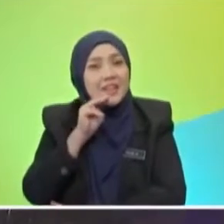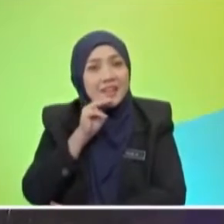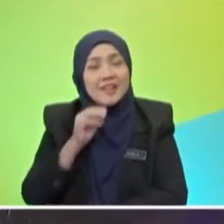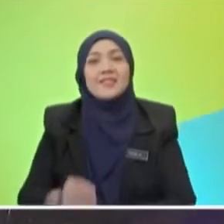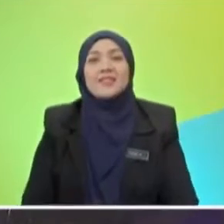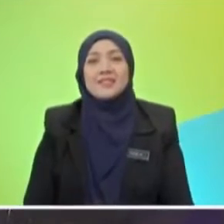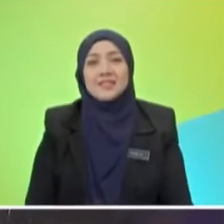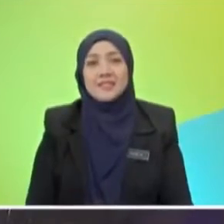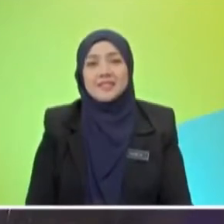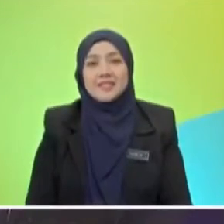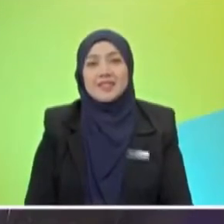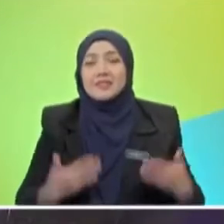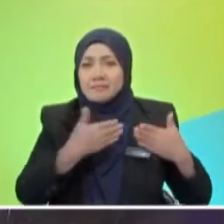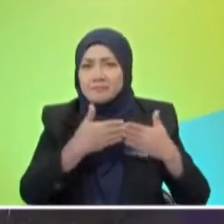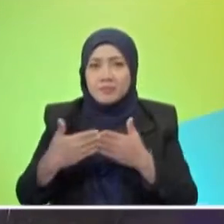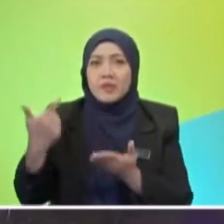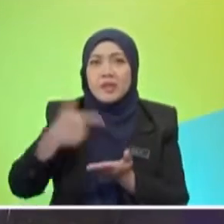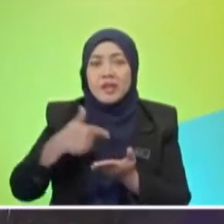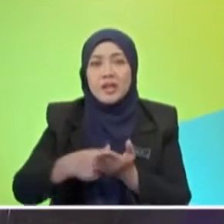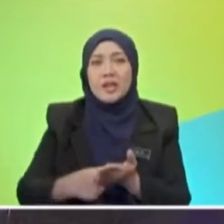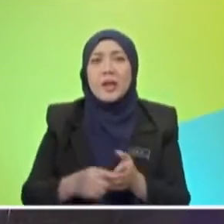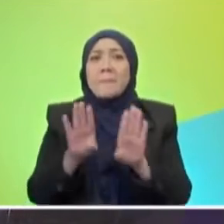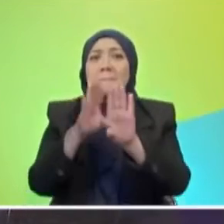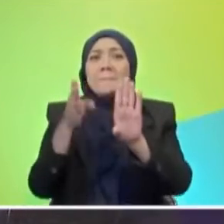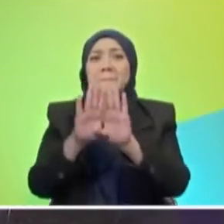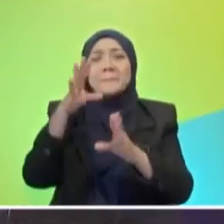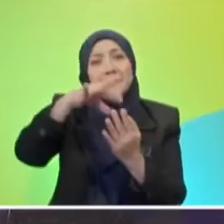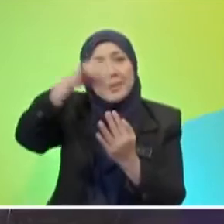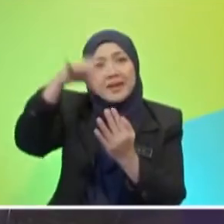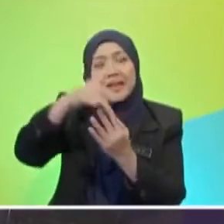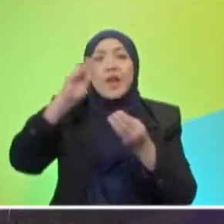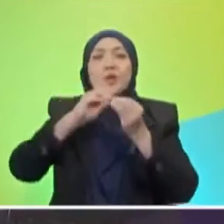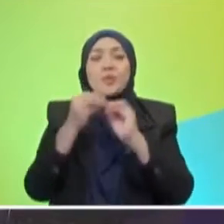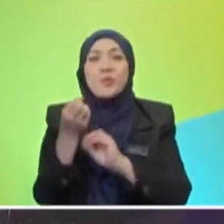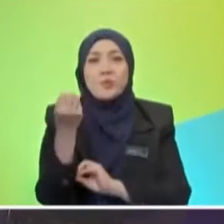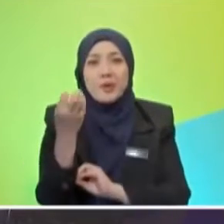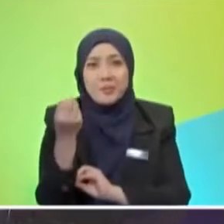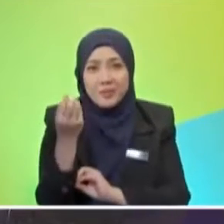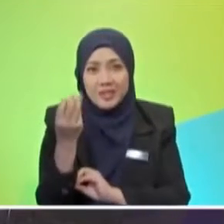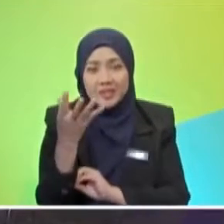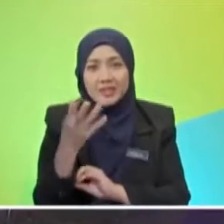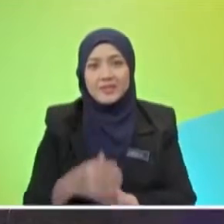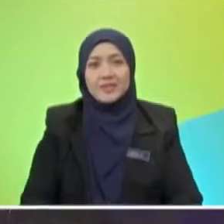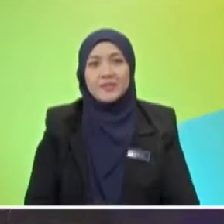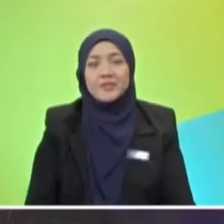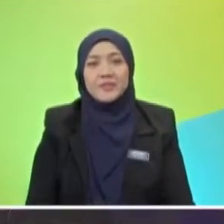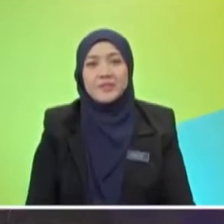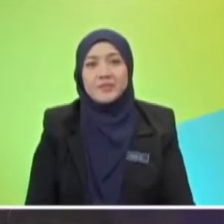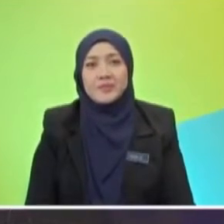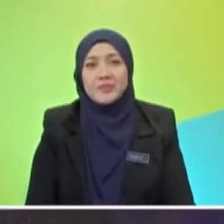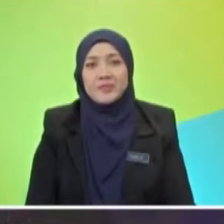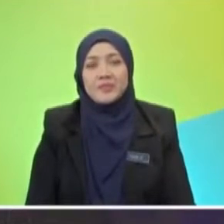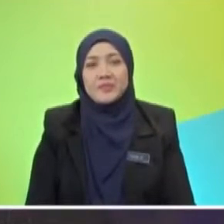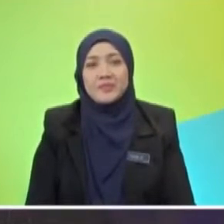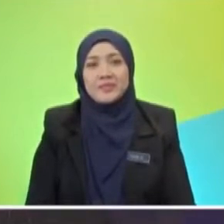Baik. Seterusnya, kita ketuk lagi pintu. Mari, cikgu. Aci, aci, buka pintu. Pilih